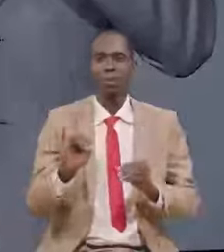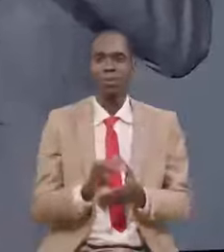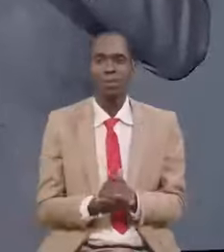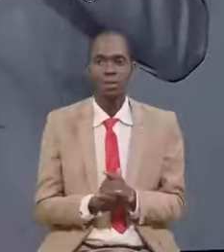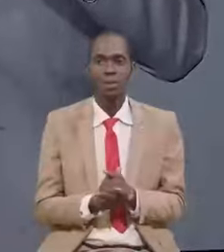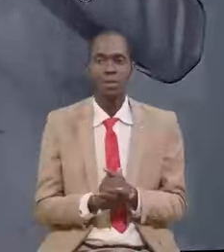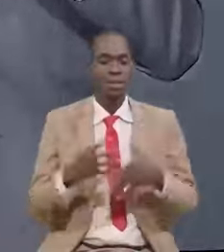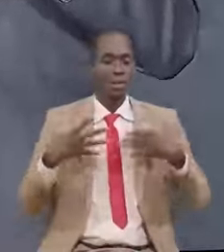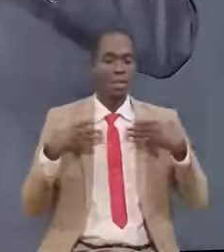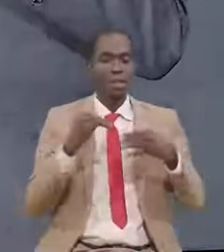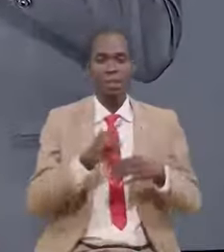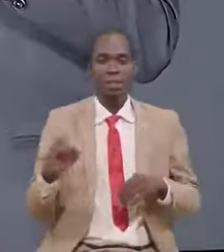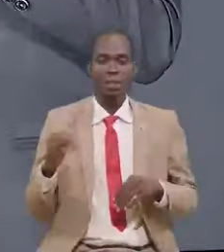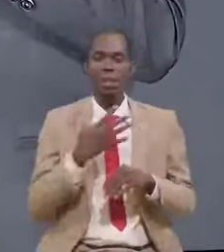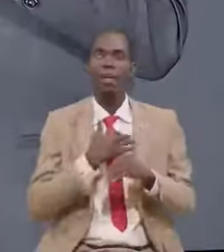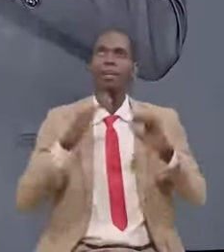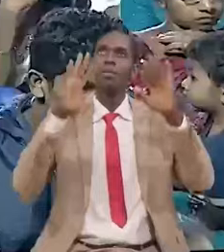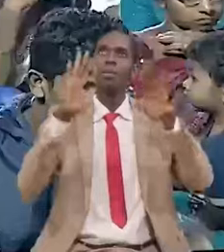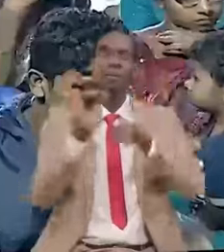des miracles et des guérisons,